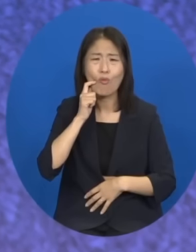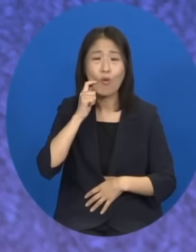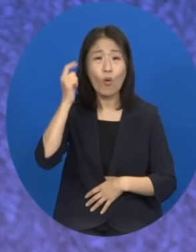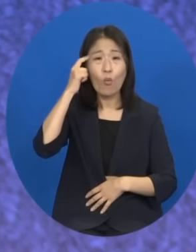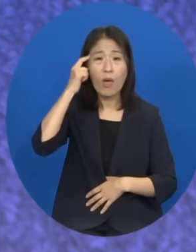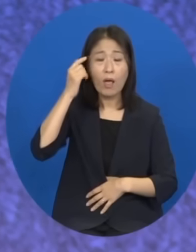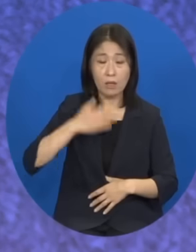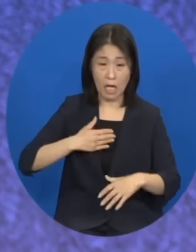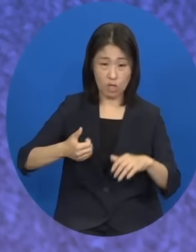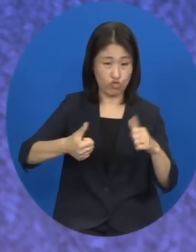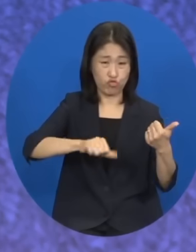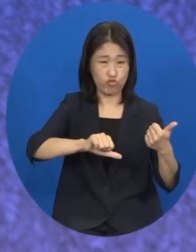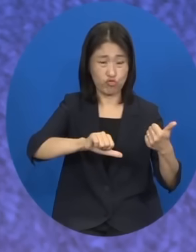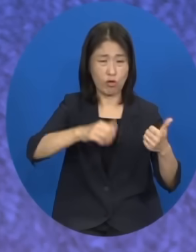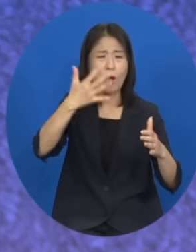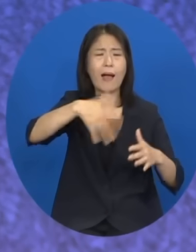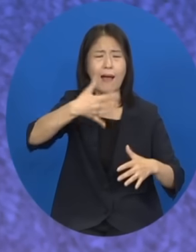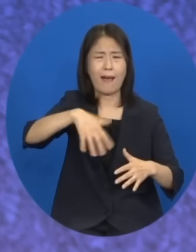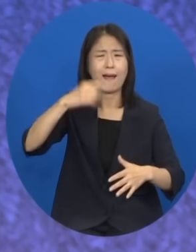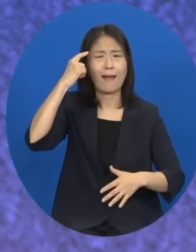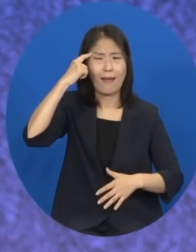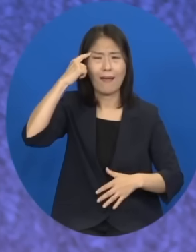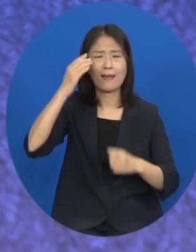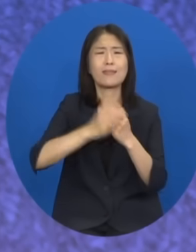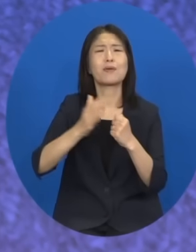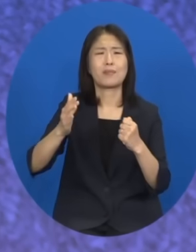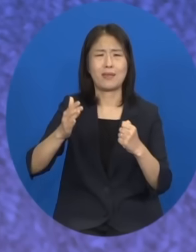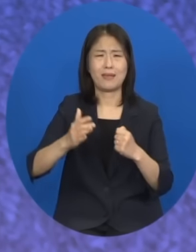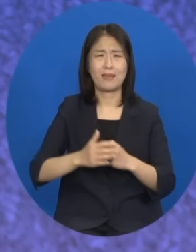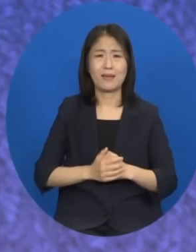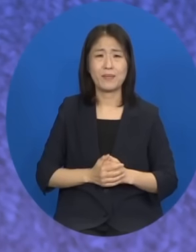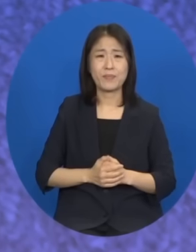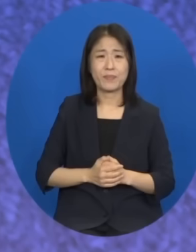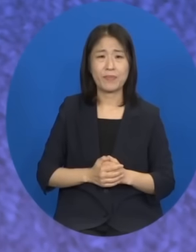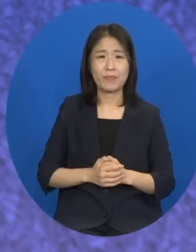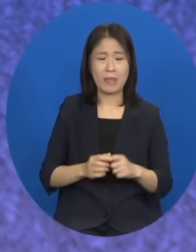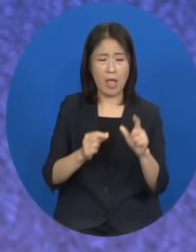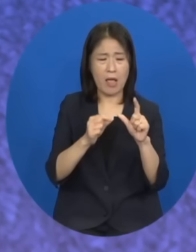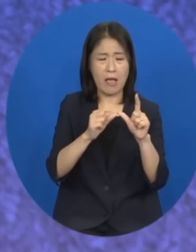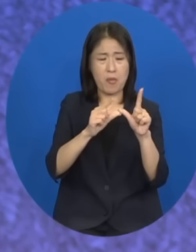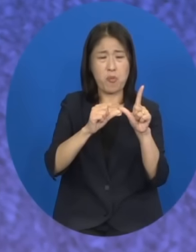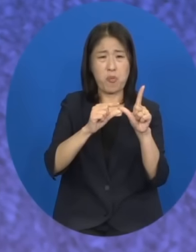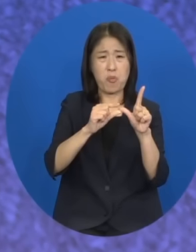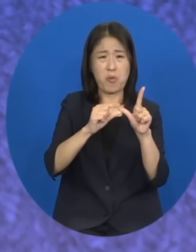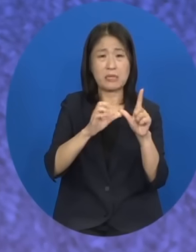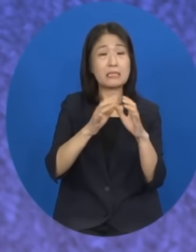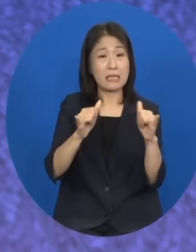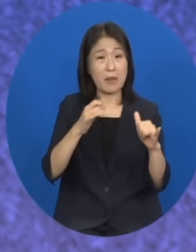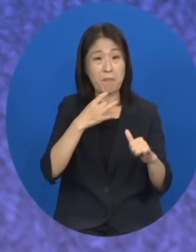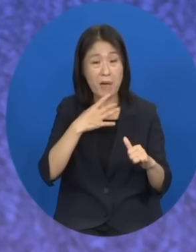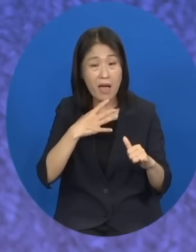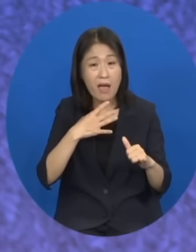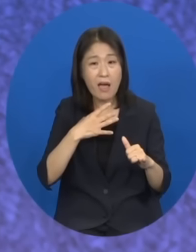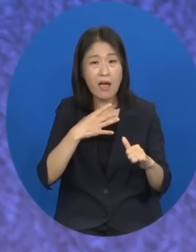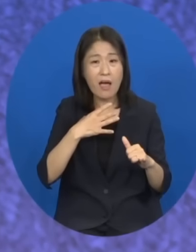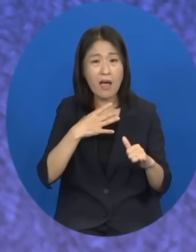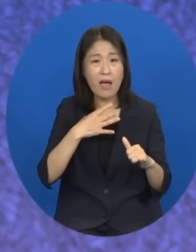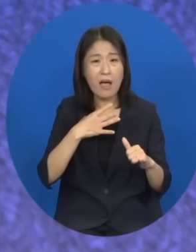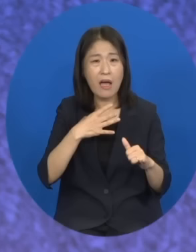죽었다고 생각하니까. 난 안 죽었다고. 그러니까 몇몇 소수의 사람만 아멘한 사람만 바보 되는 거예요.